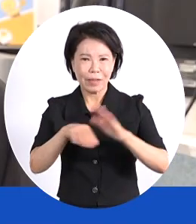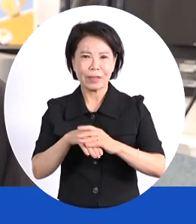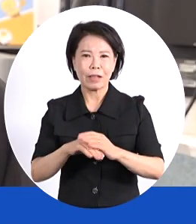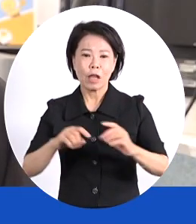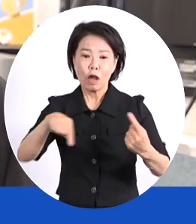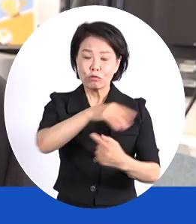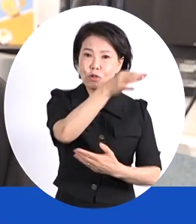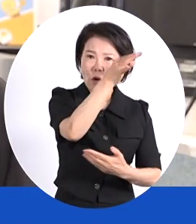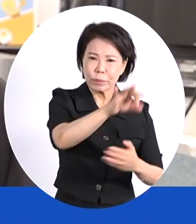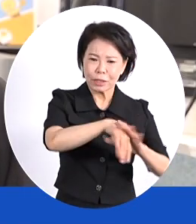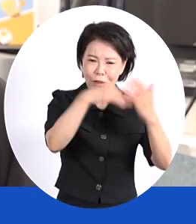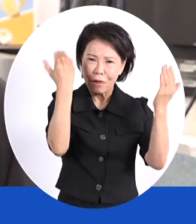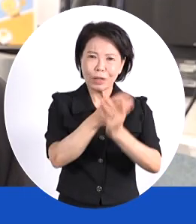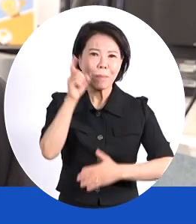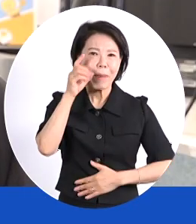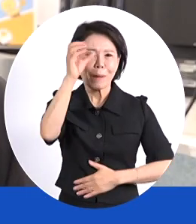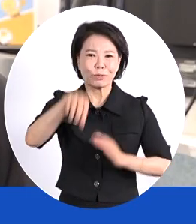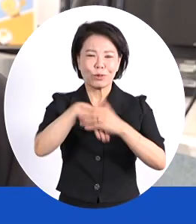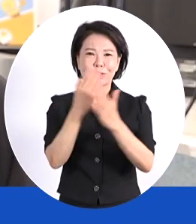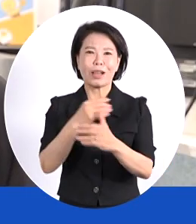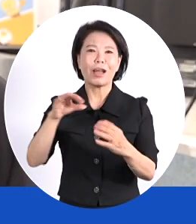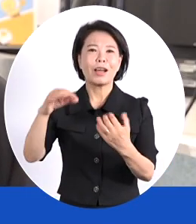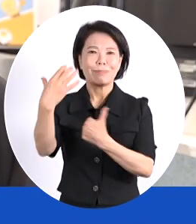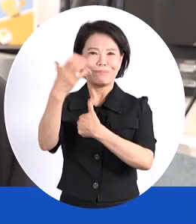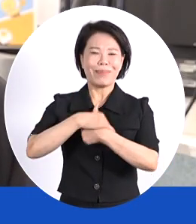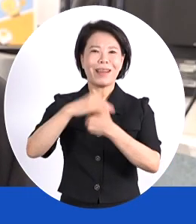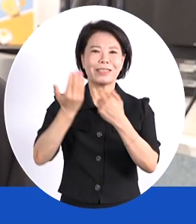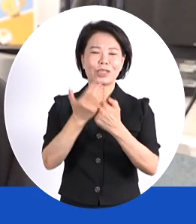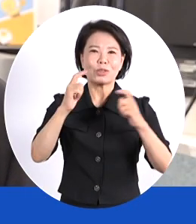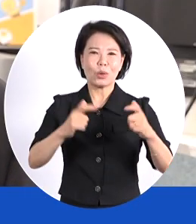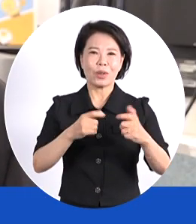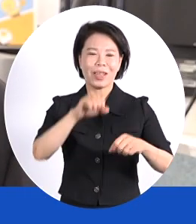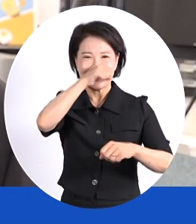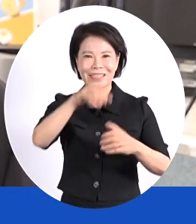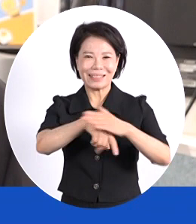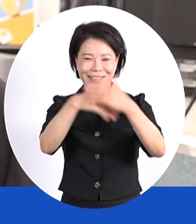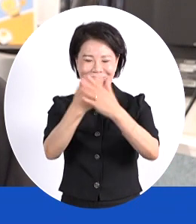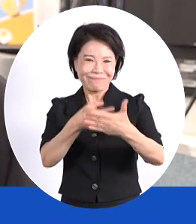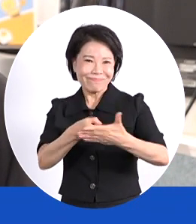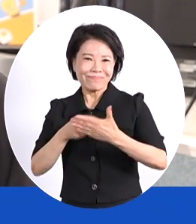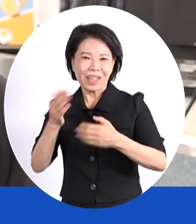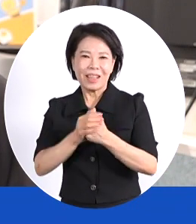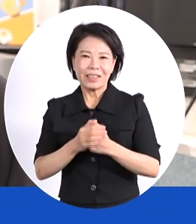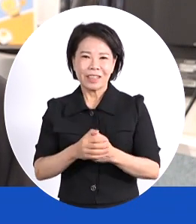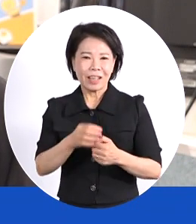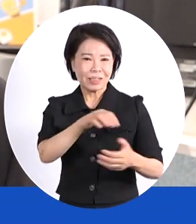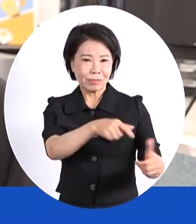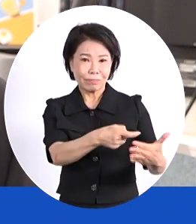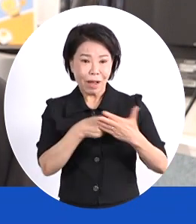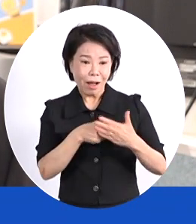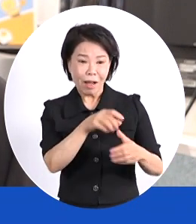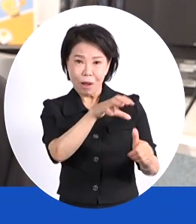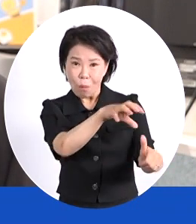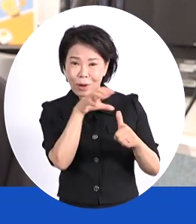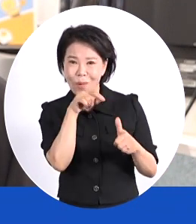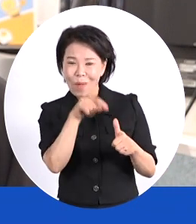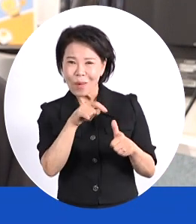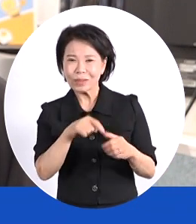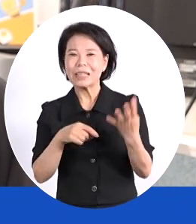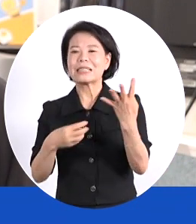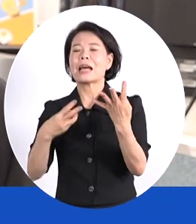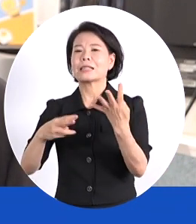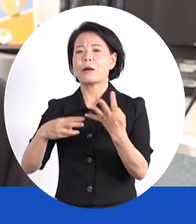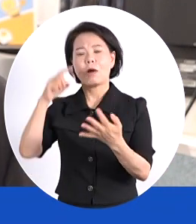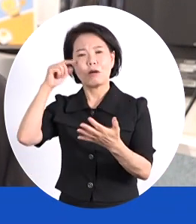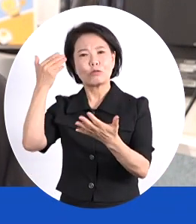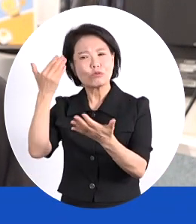국립제주트라우마치유센터 운영비가 전액 국비 지원되면서 제주도의 예산을 절감할 수 있게 되었습니다. 절감된 예산을 활용하여 4.3